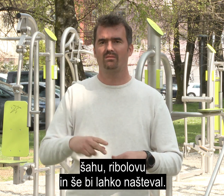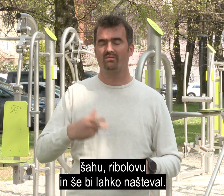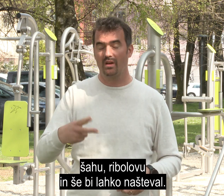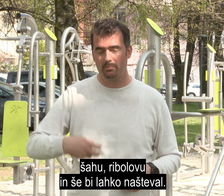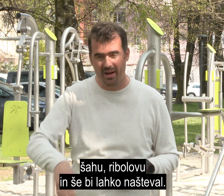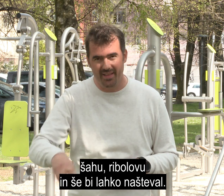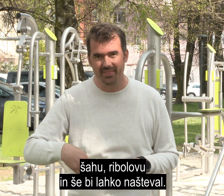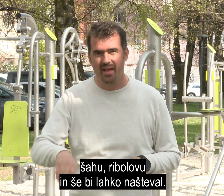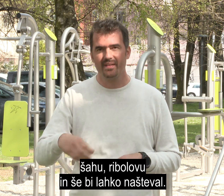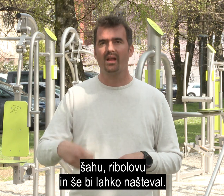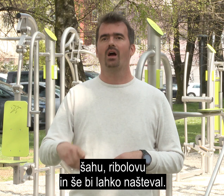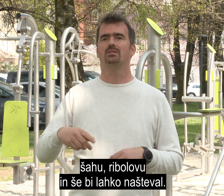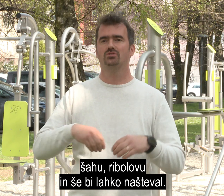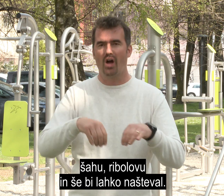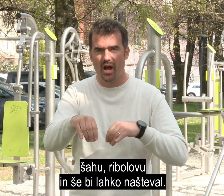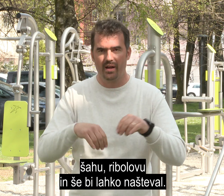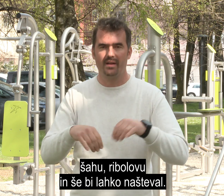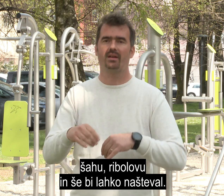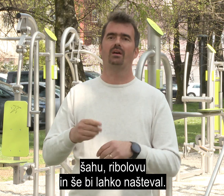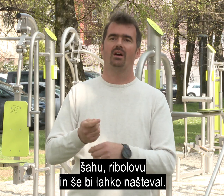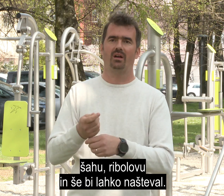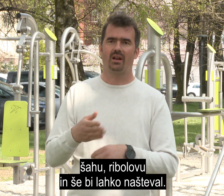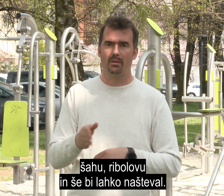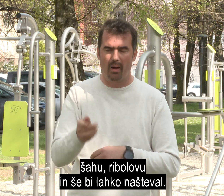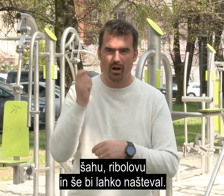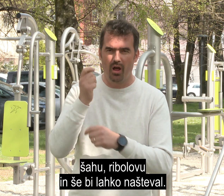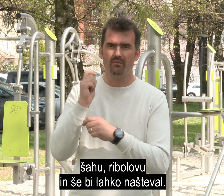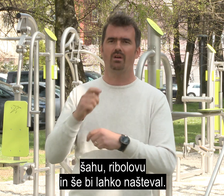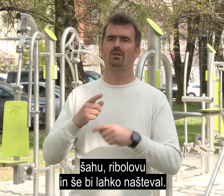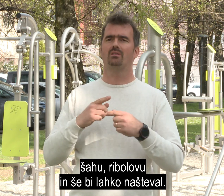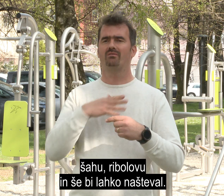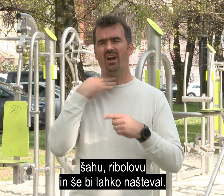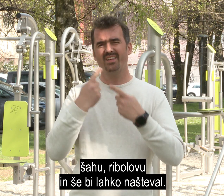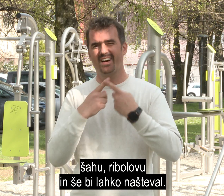šahu, ribolovu in še bi lahko našteval.